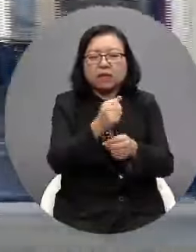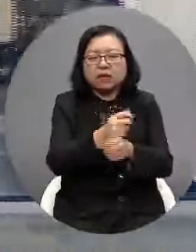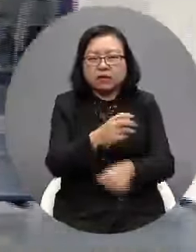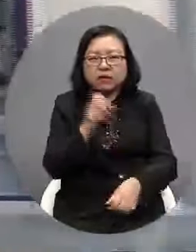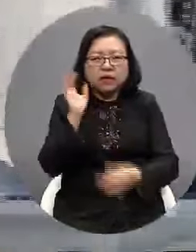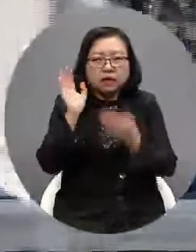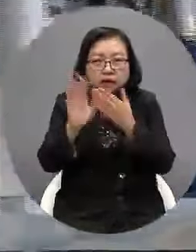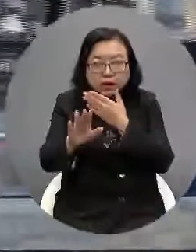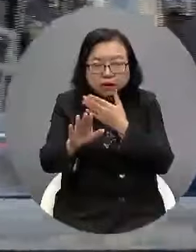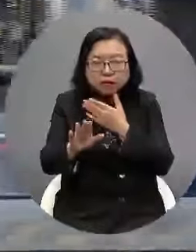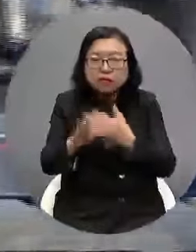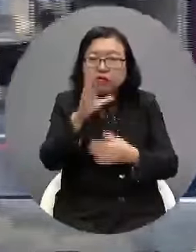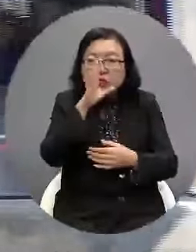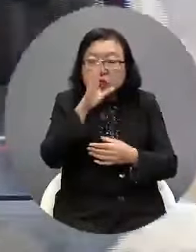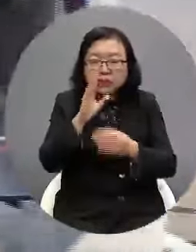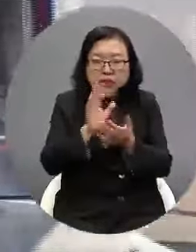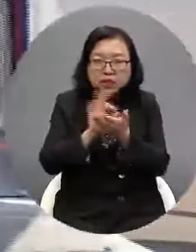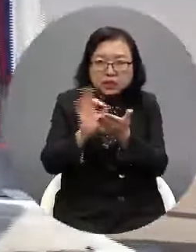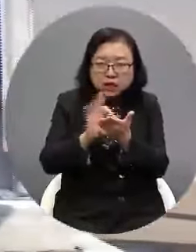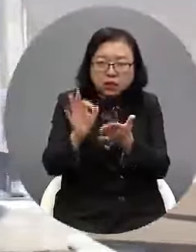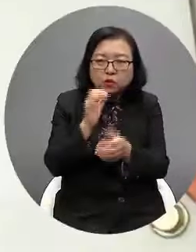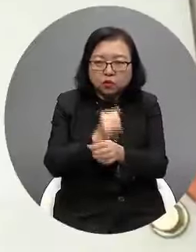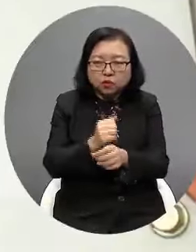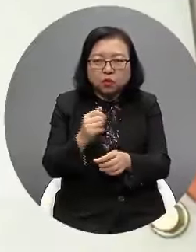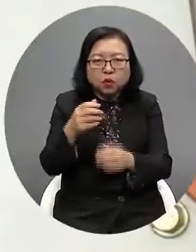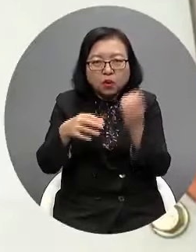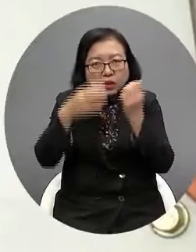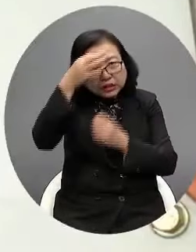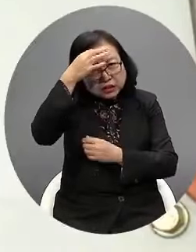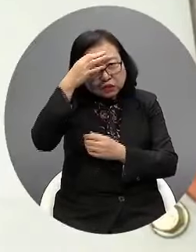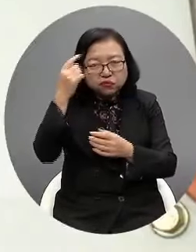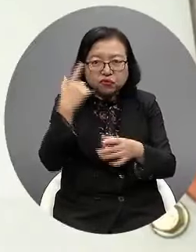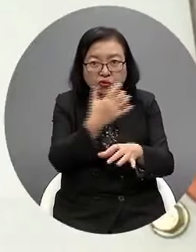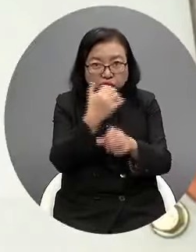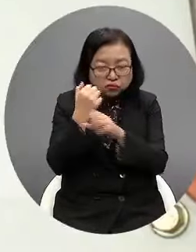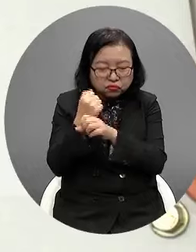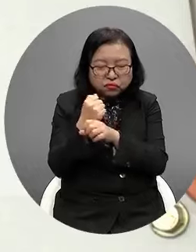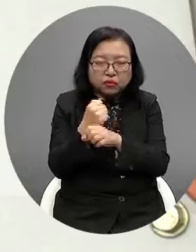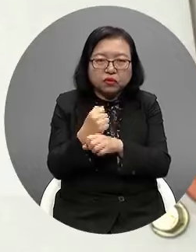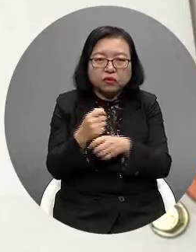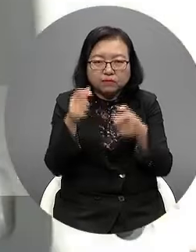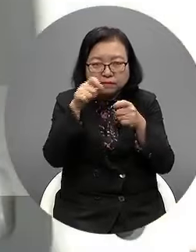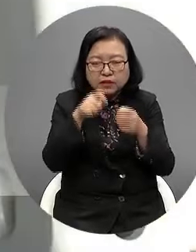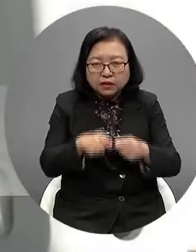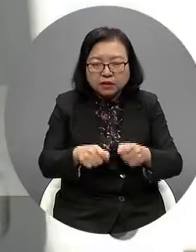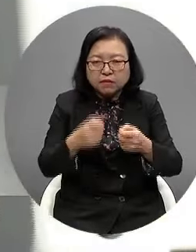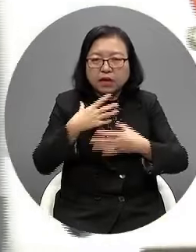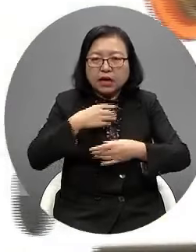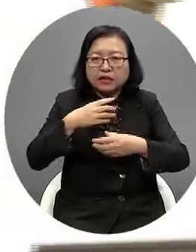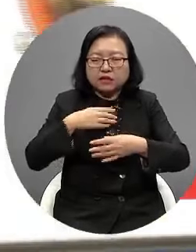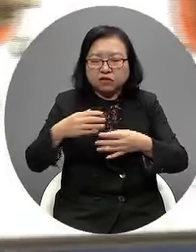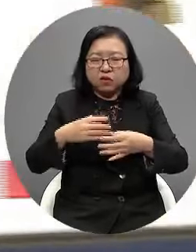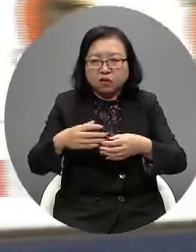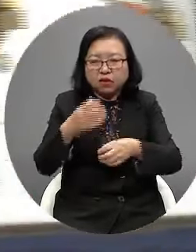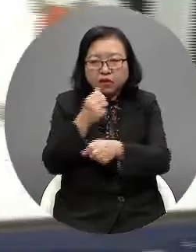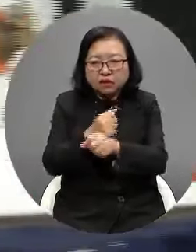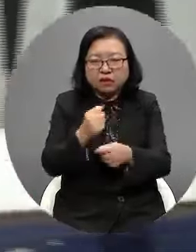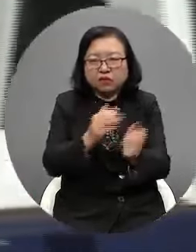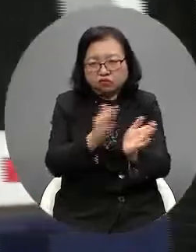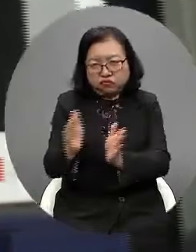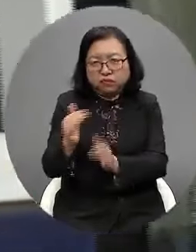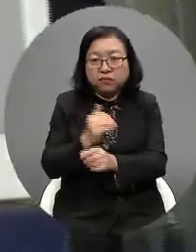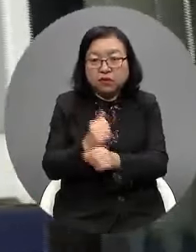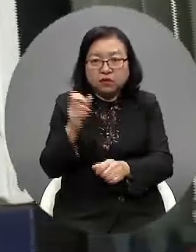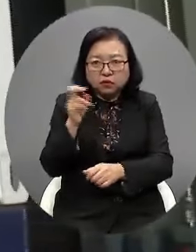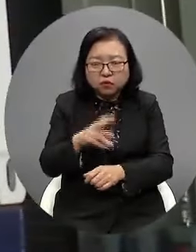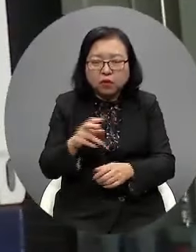앞으로 상용화 시스템 등 기술 표준을 연구하고 세부 안전 기준을 마련하게 됩니다. 또 내후년부터는 수소 충전소에